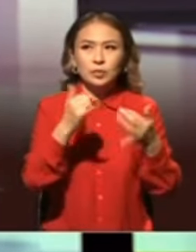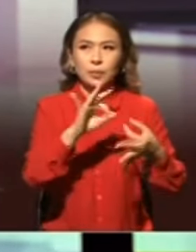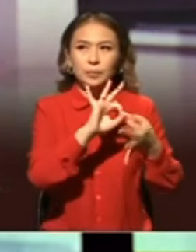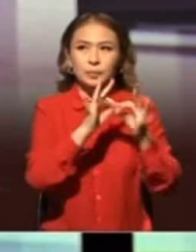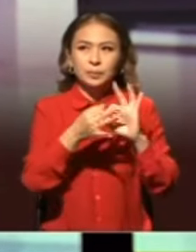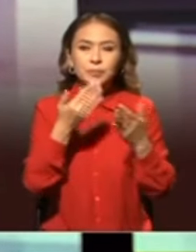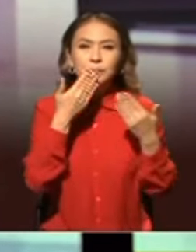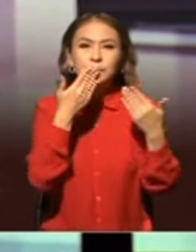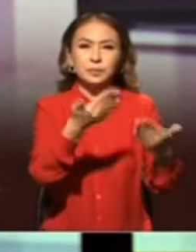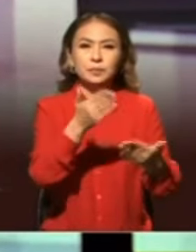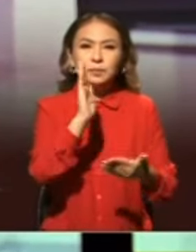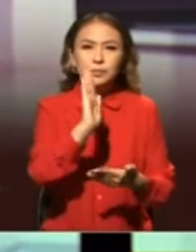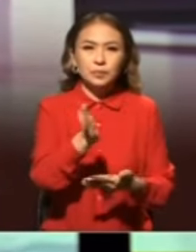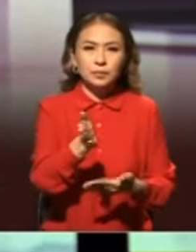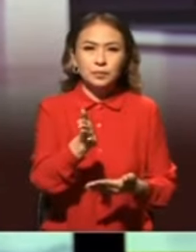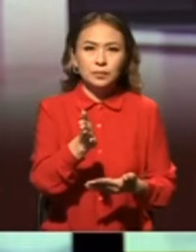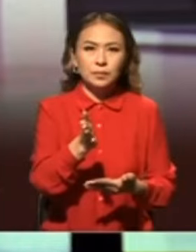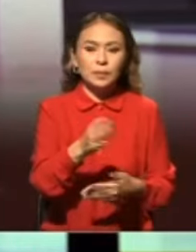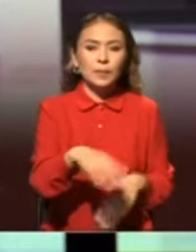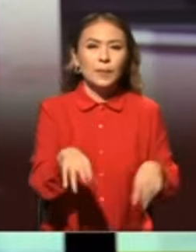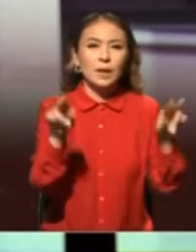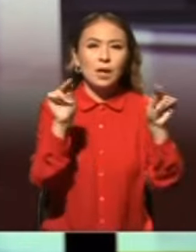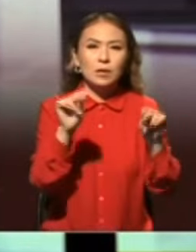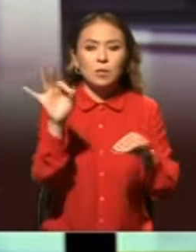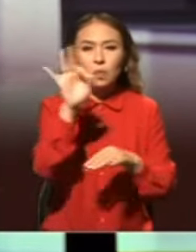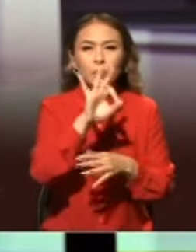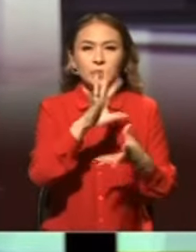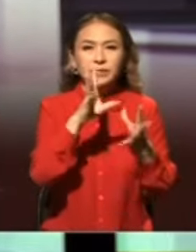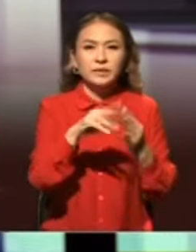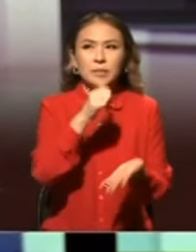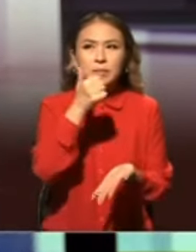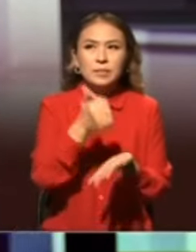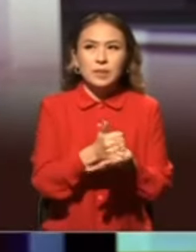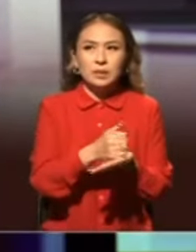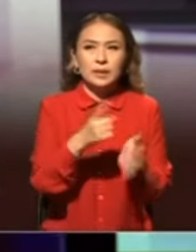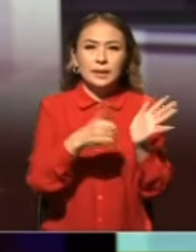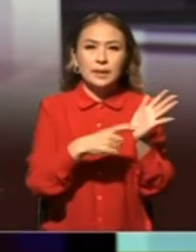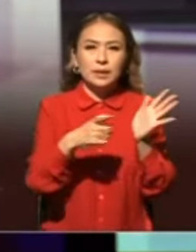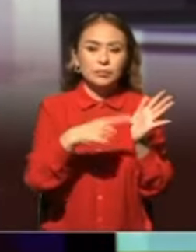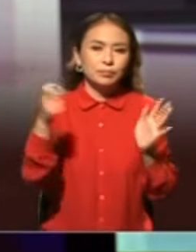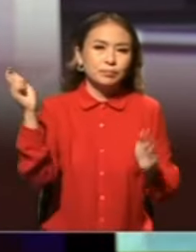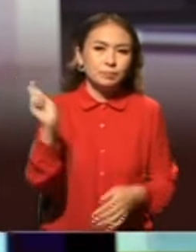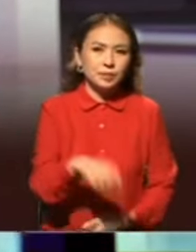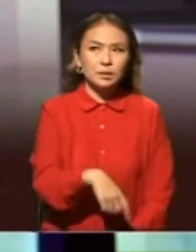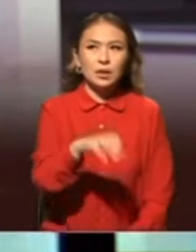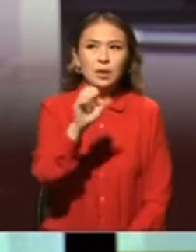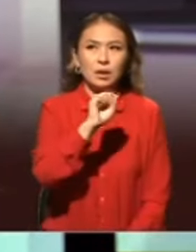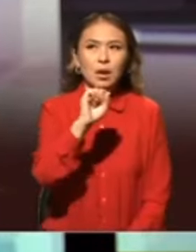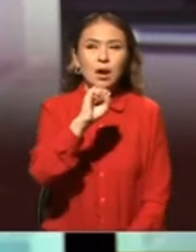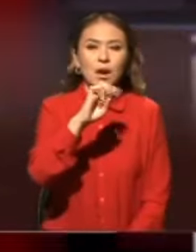сұраймыз. Әділет шаруа қожалығының басшысы Қарағандыдан алдырып отырмыз. Әділет Алдоңғаров.